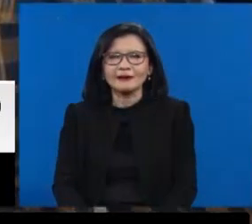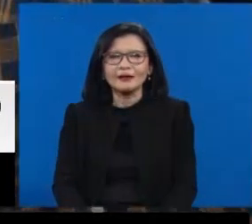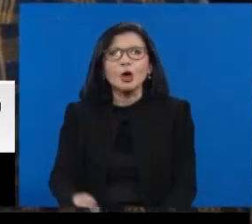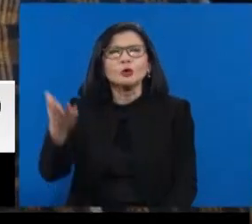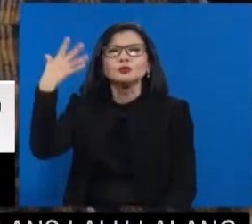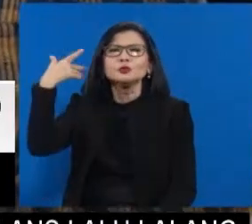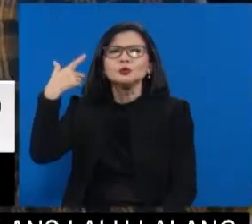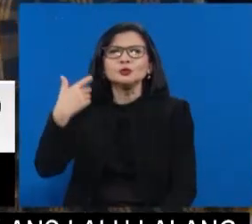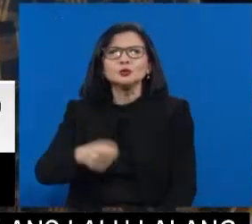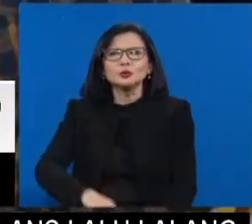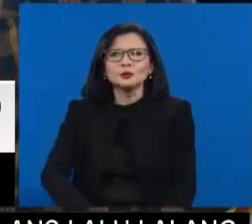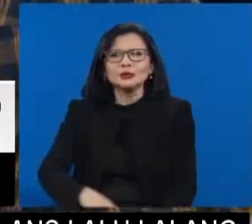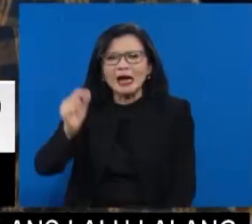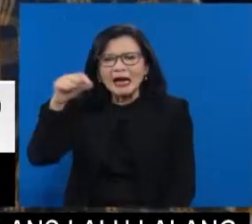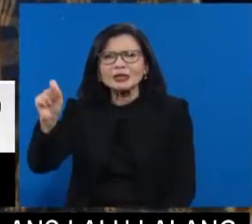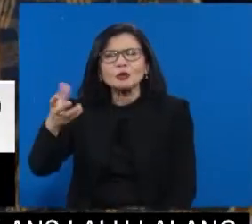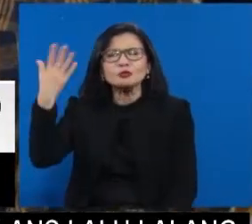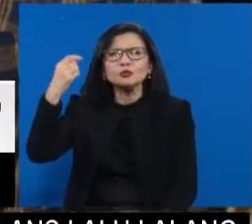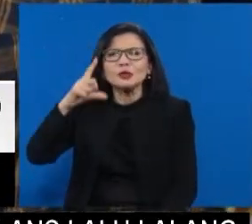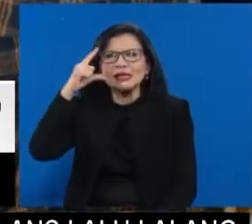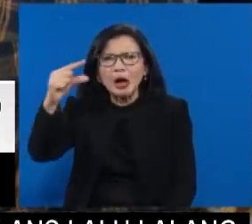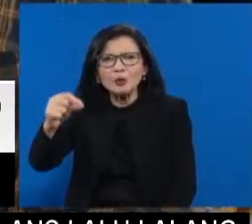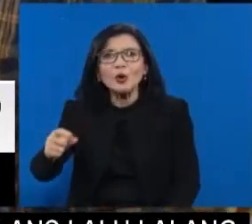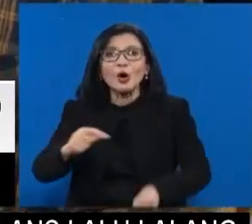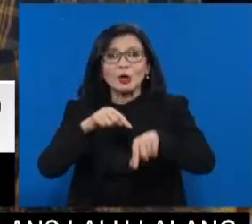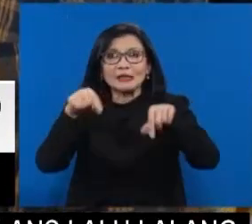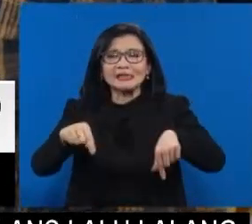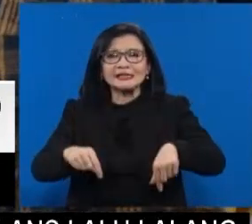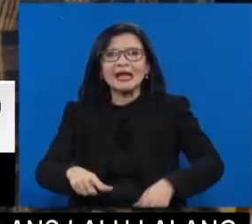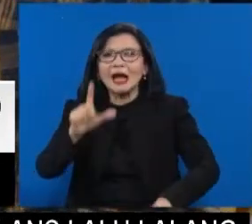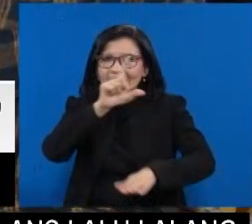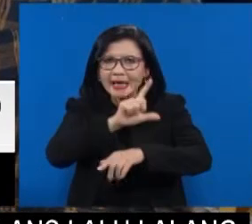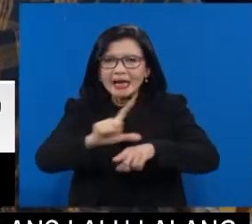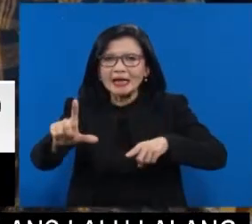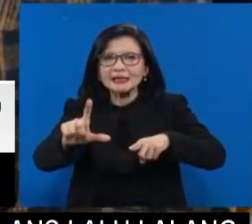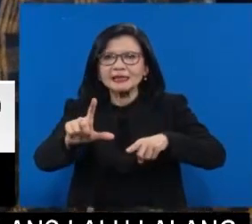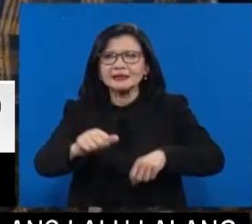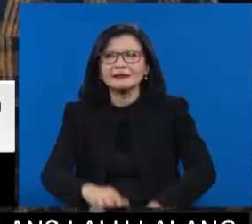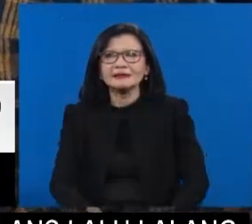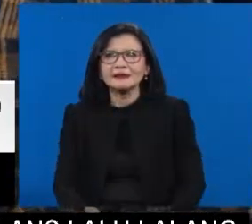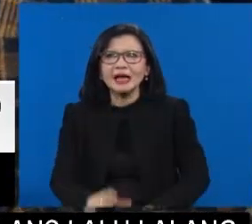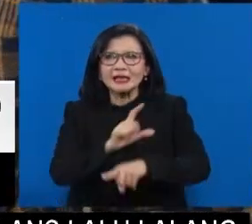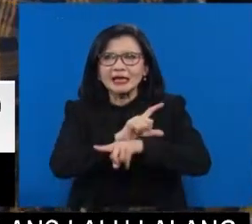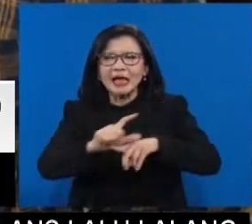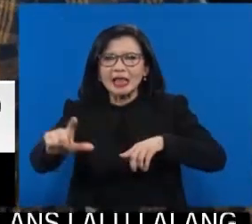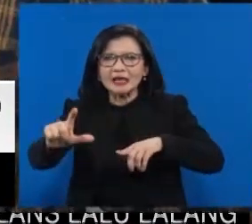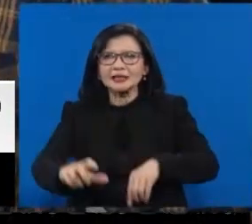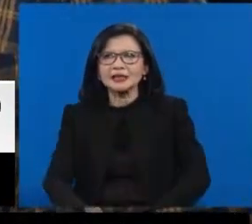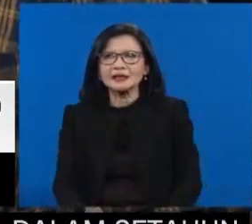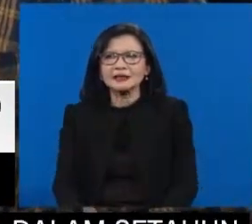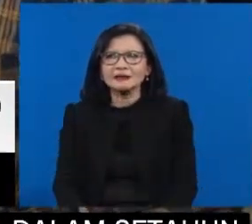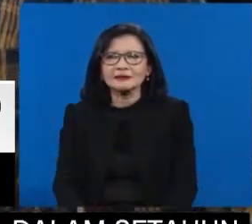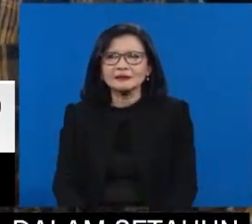banget dari sini. Kalau dari sini tinggal ke LRT, yang keduanya di depan sini pas